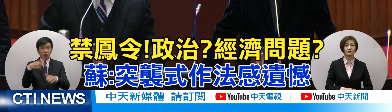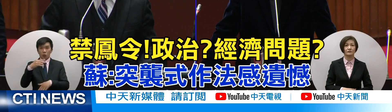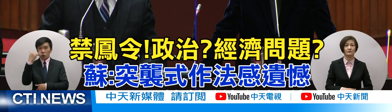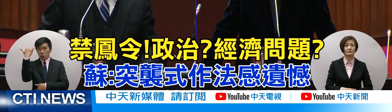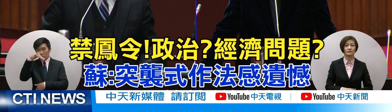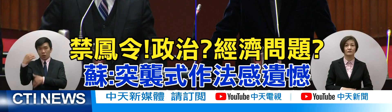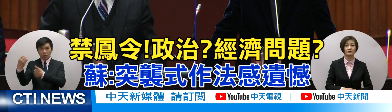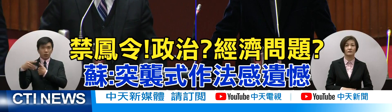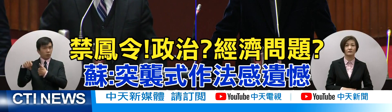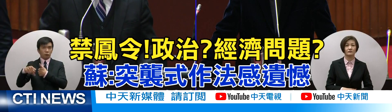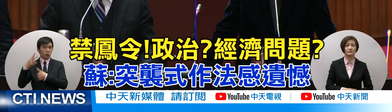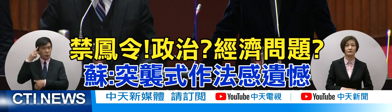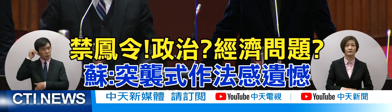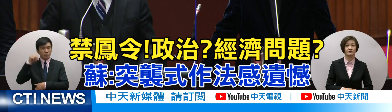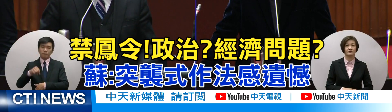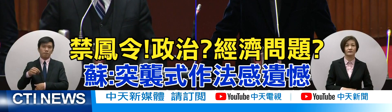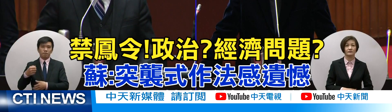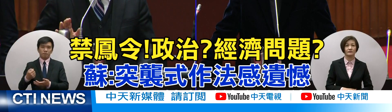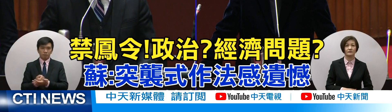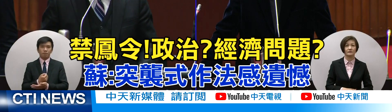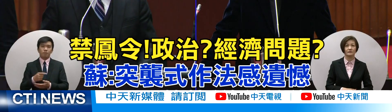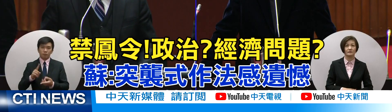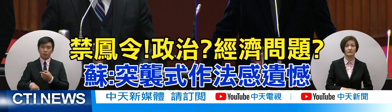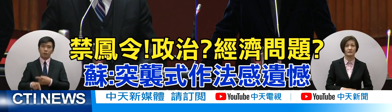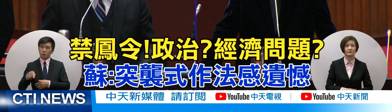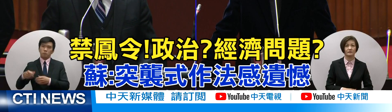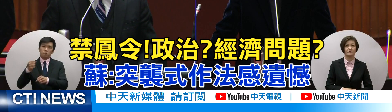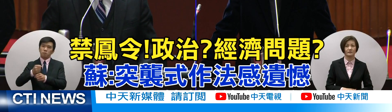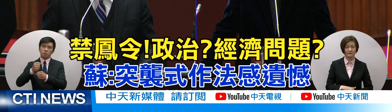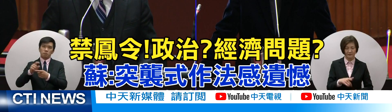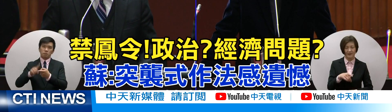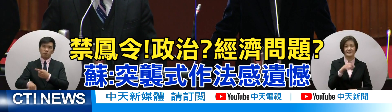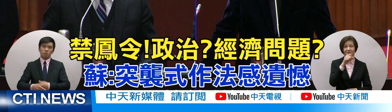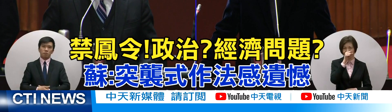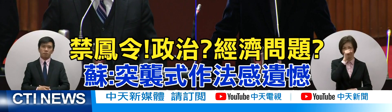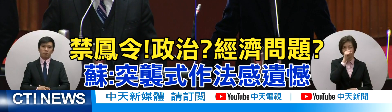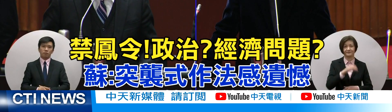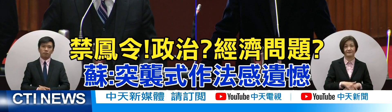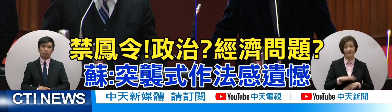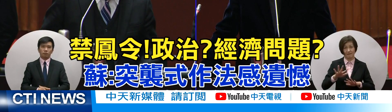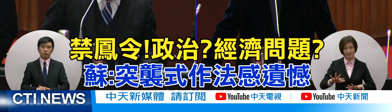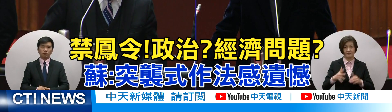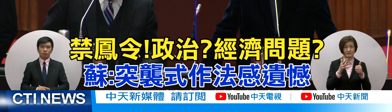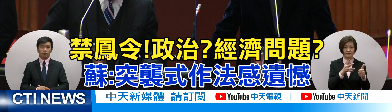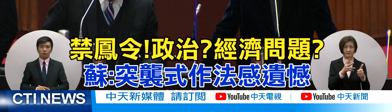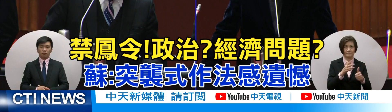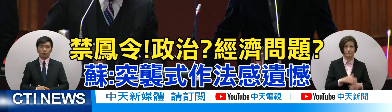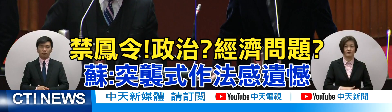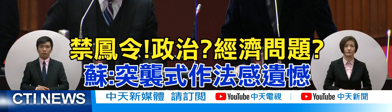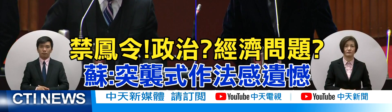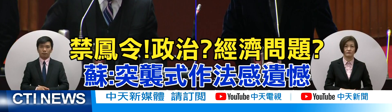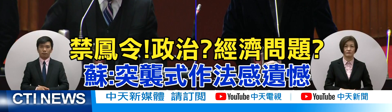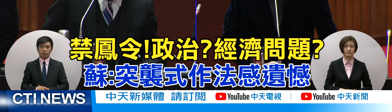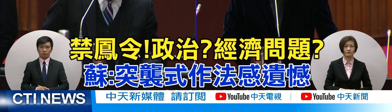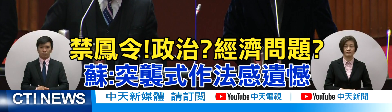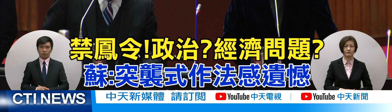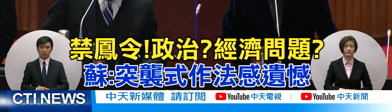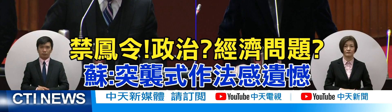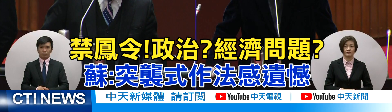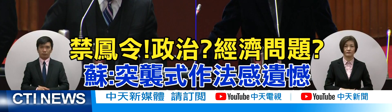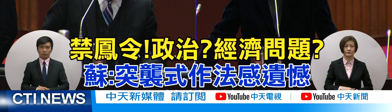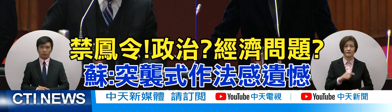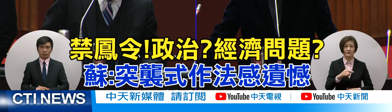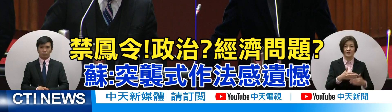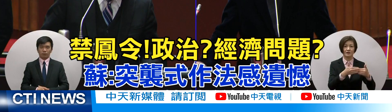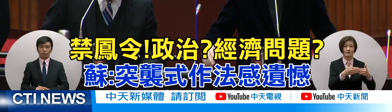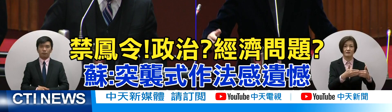我们觉得很遗憾。这样子做法是不好的。 好，那请问一下，这个是大陆